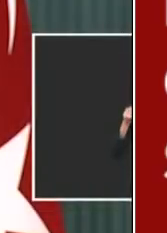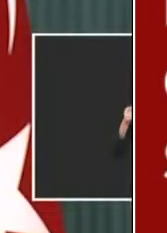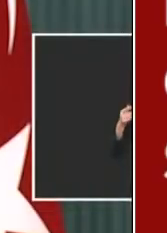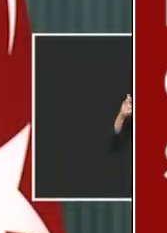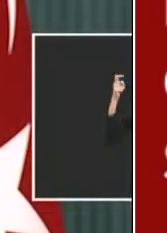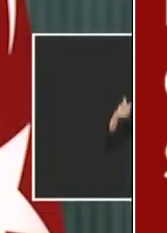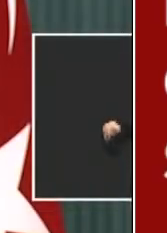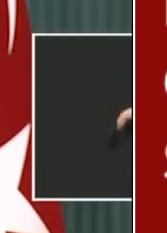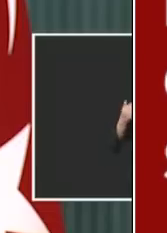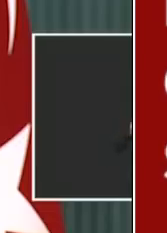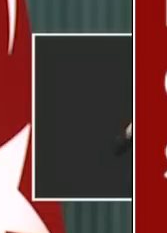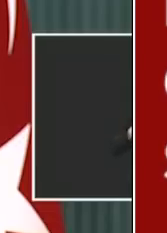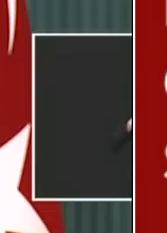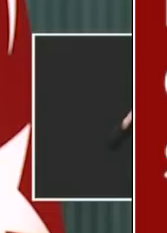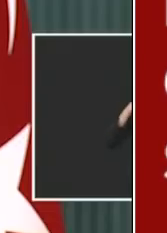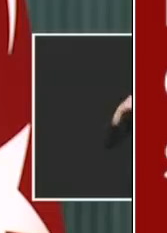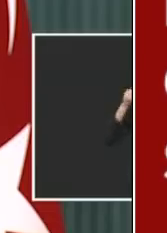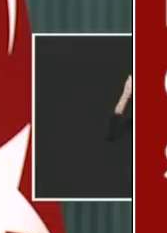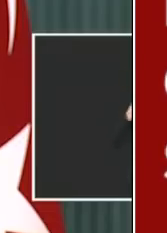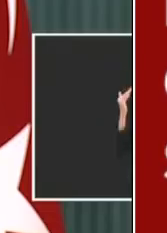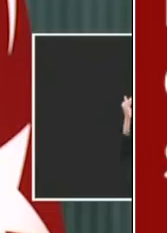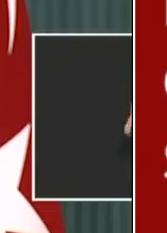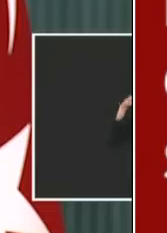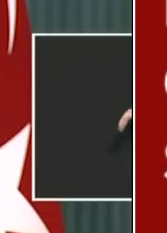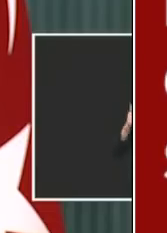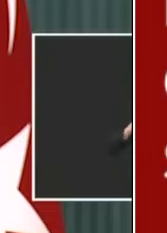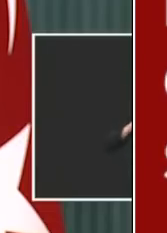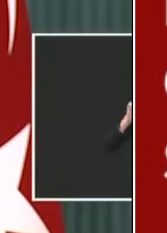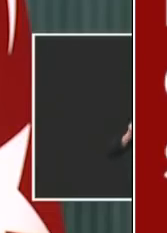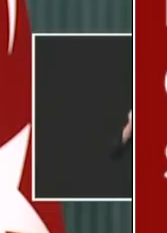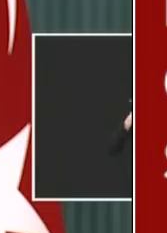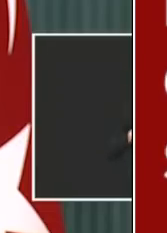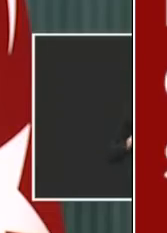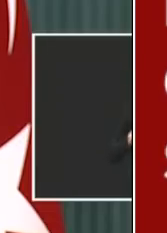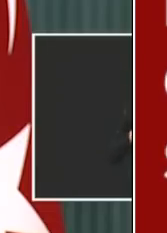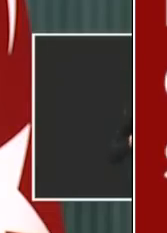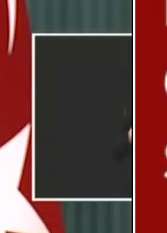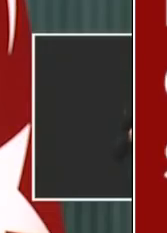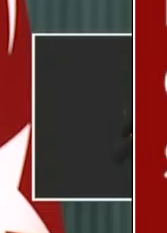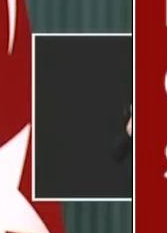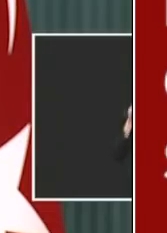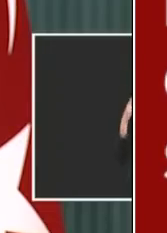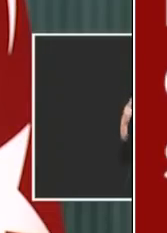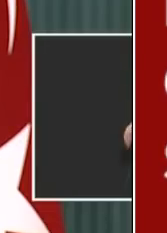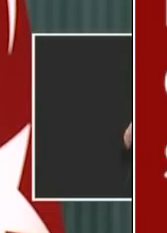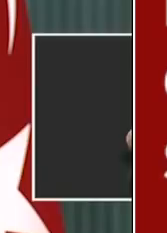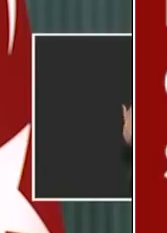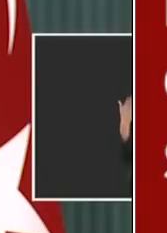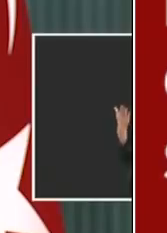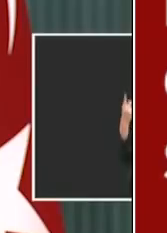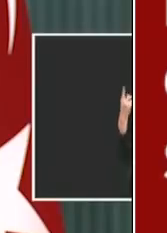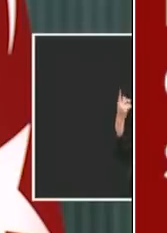yatırımı katarlı ahenkli bir şekilde yürüttüğümüz ekonomik ilişkilerimizin örneklerinden